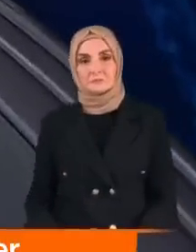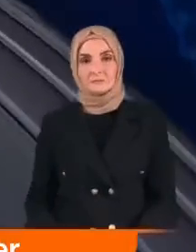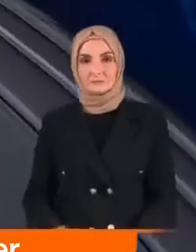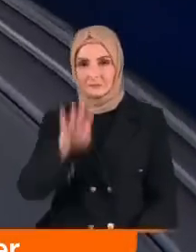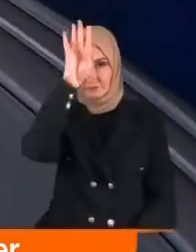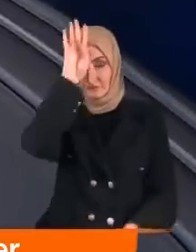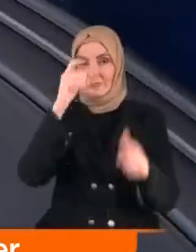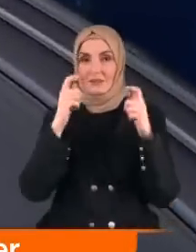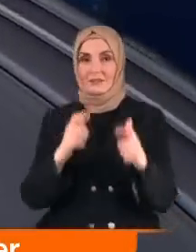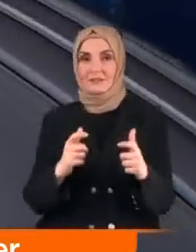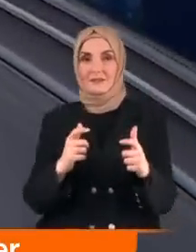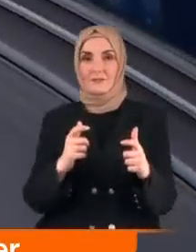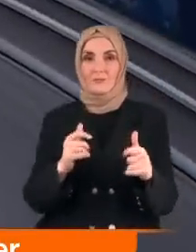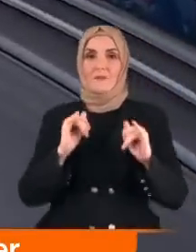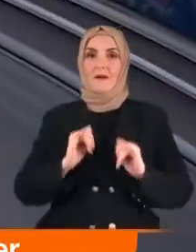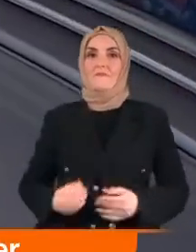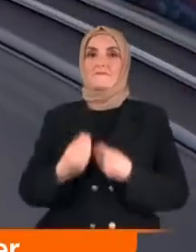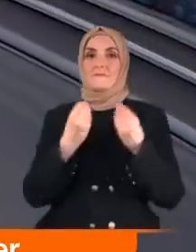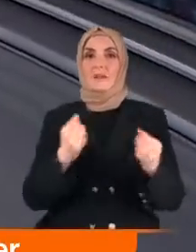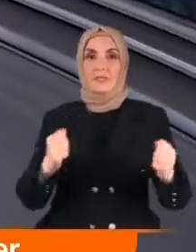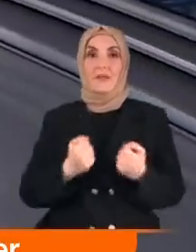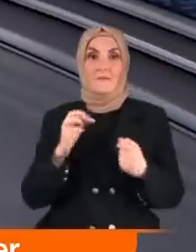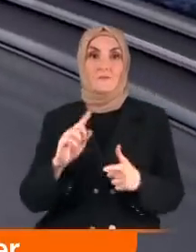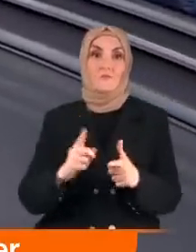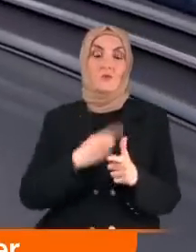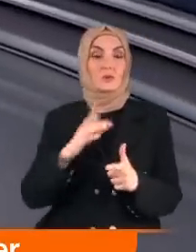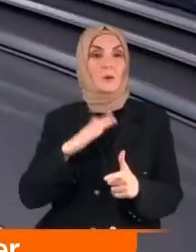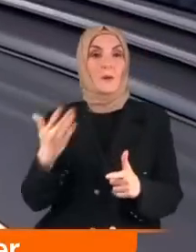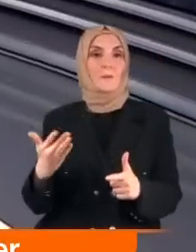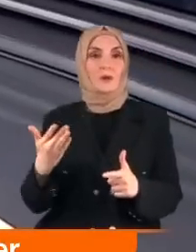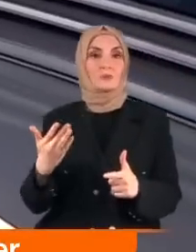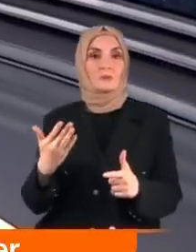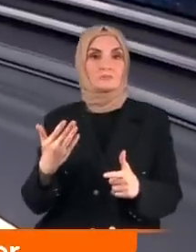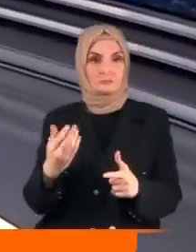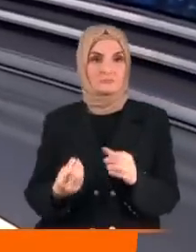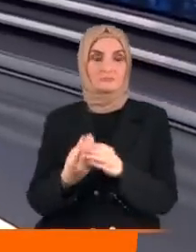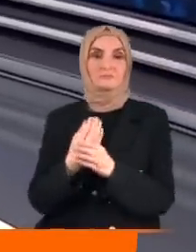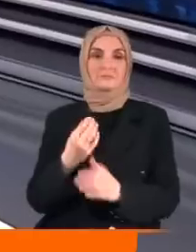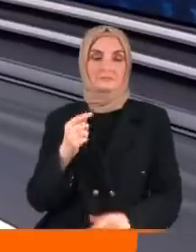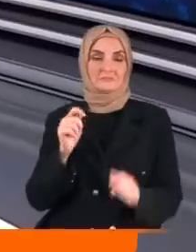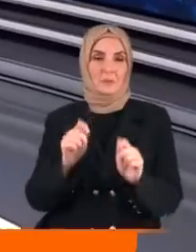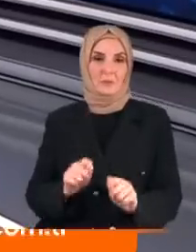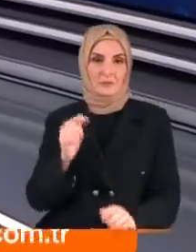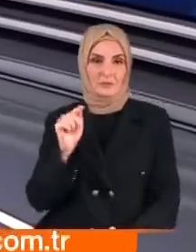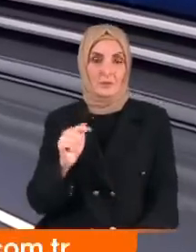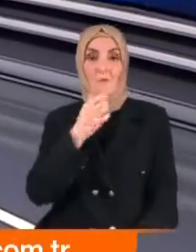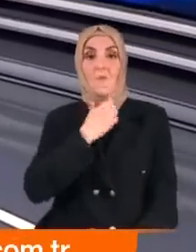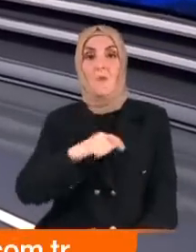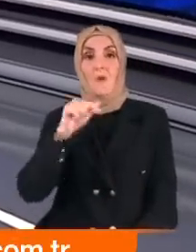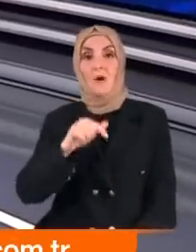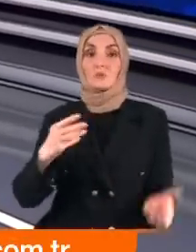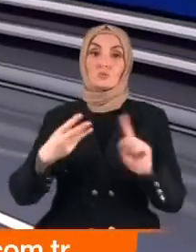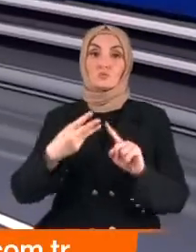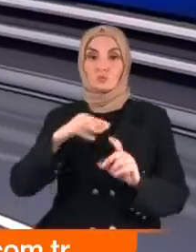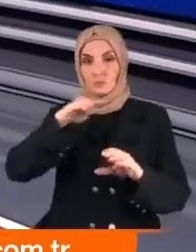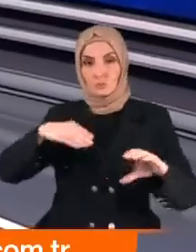İstanbul'a nefes aldıracak dev bir proje daha yakında hayata geçecek. Boğaz'a yapılacak 3. tünelle ilgili ayrıntılar da netleşmeye başladı. Mahmut